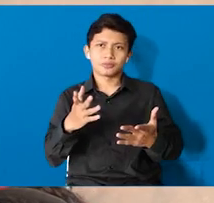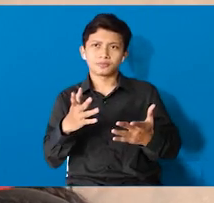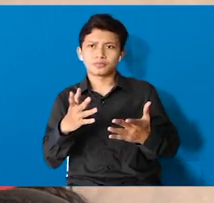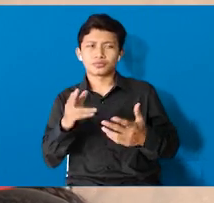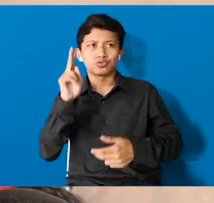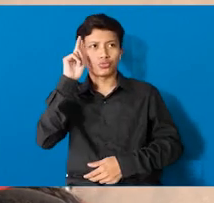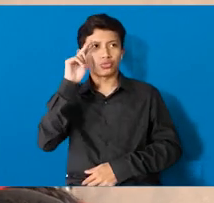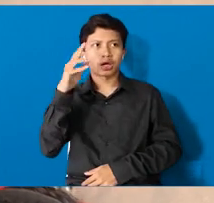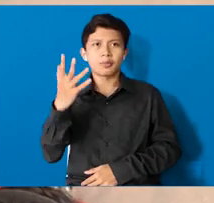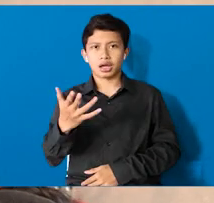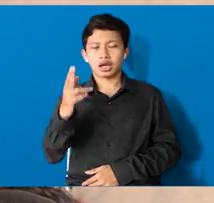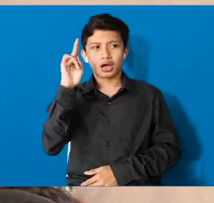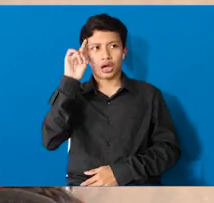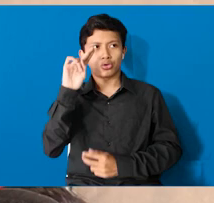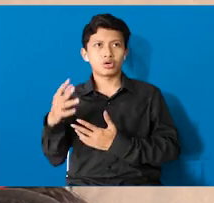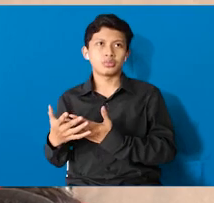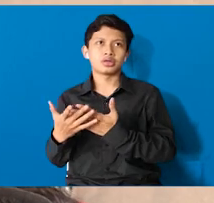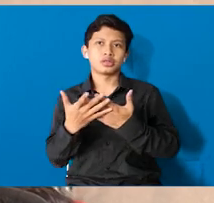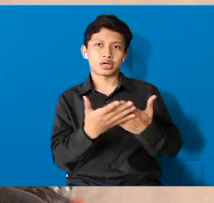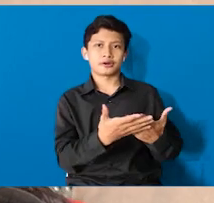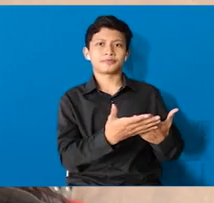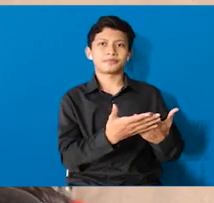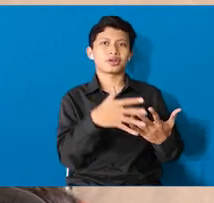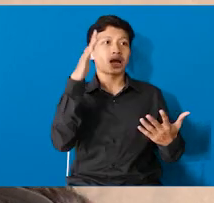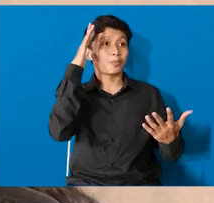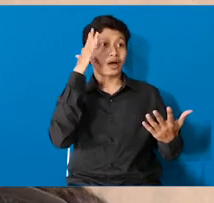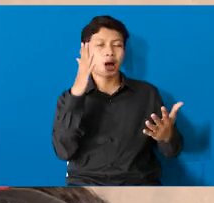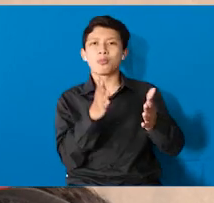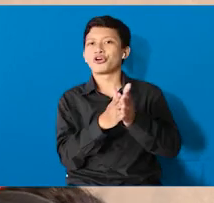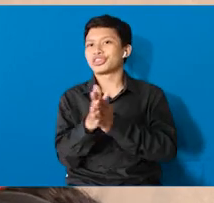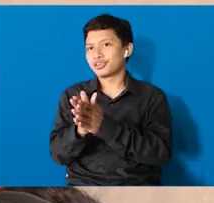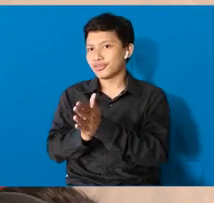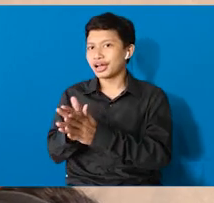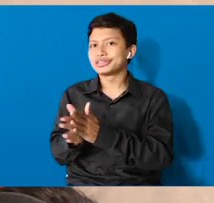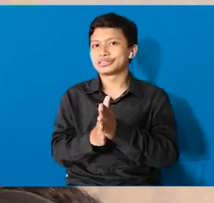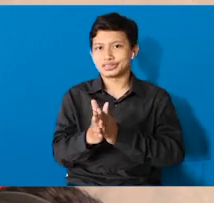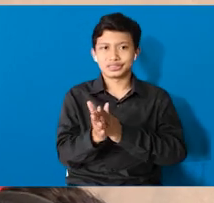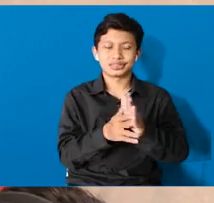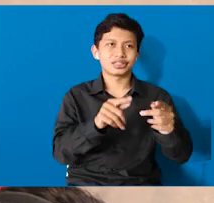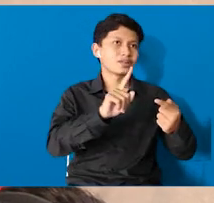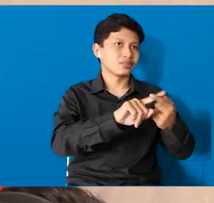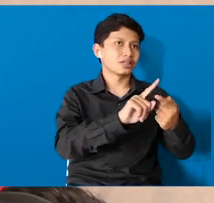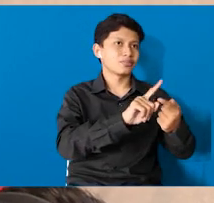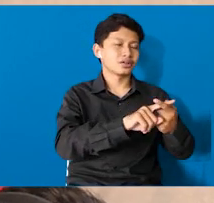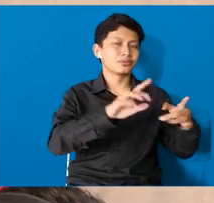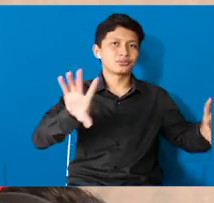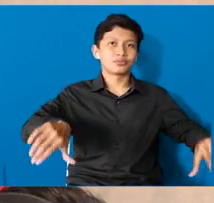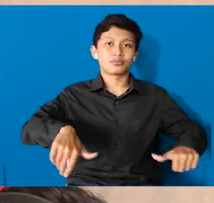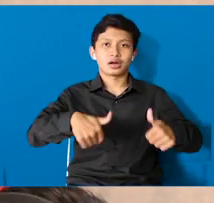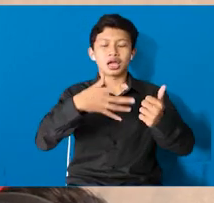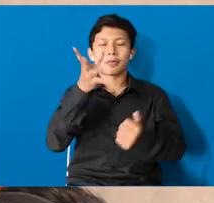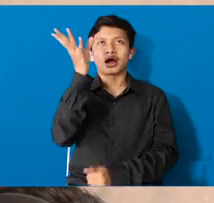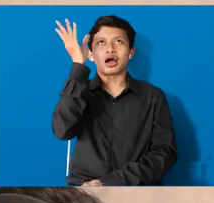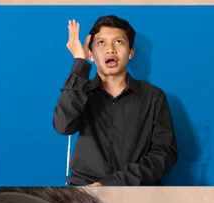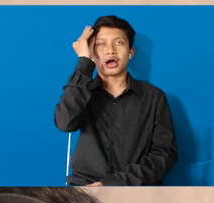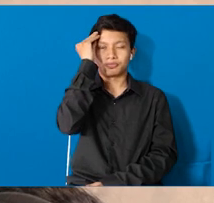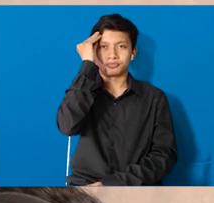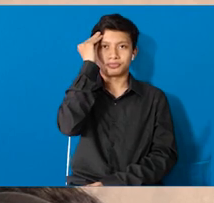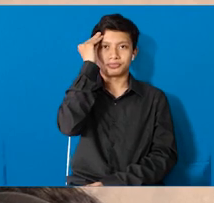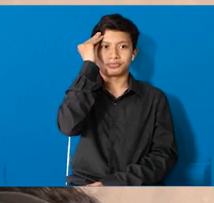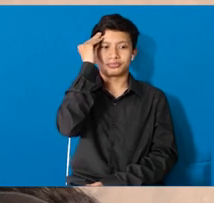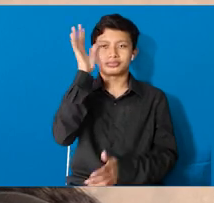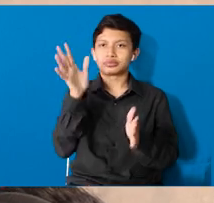untuk memberikan motivasi pada teman-teman agar mereka sadar pentingnya posbindu itu bagi